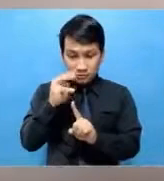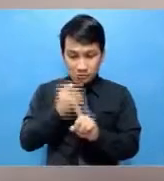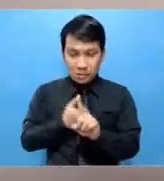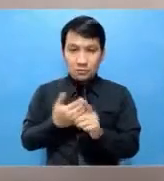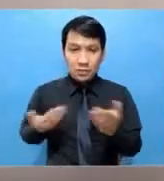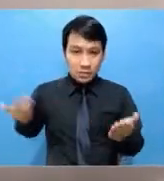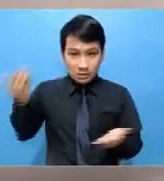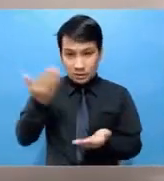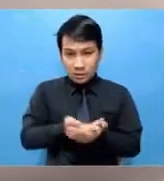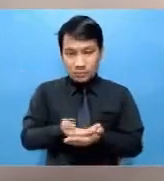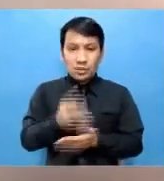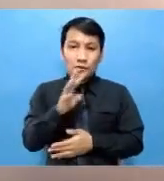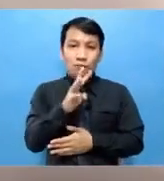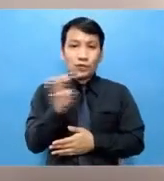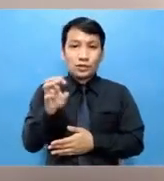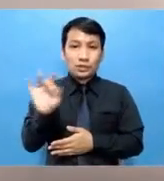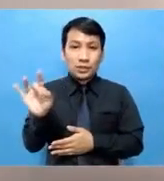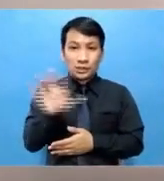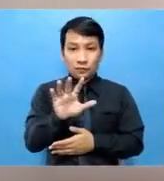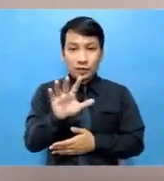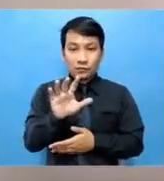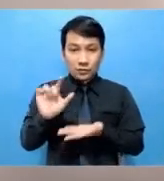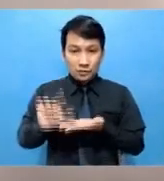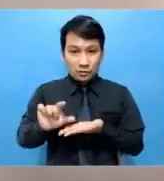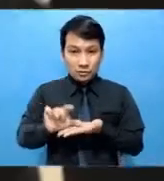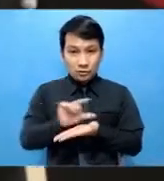biniling 485,000 doses ng